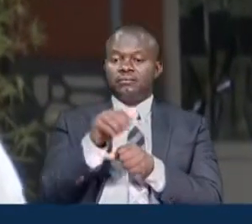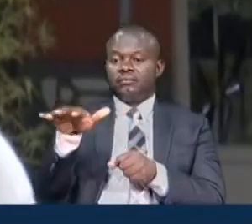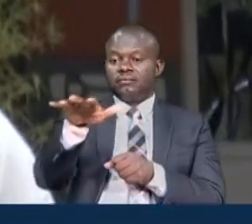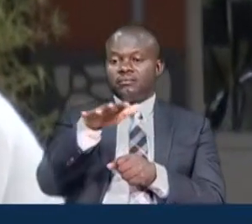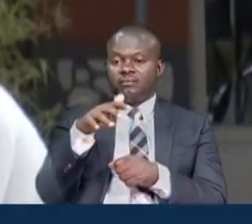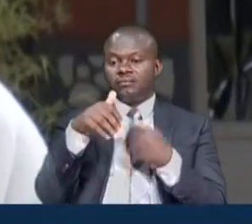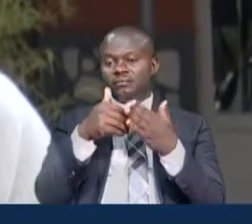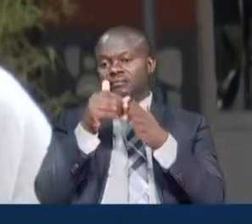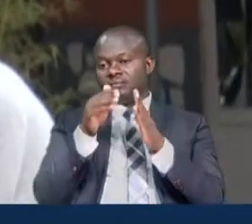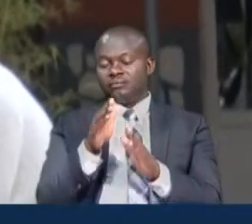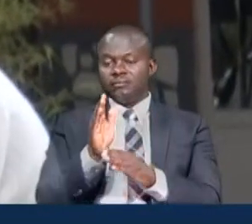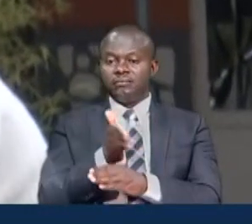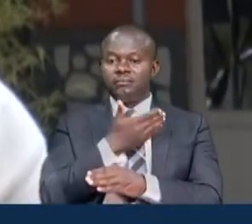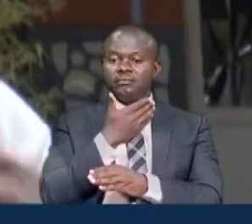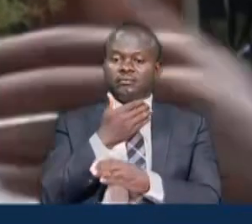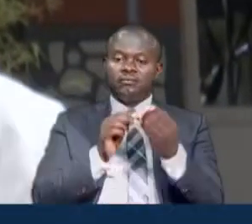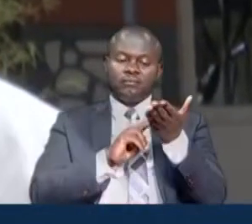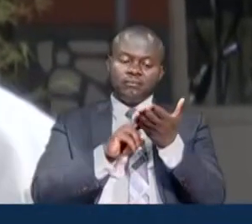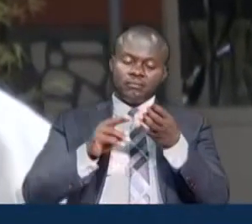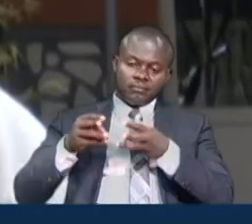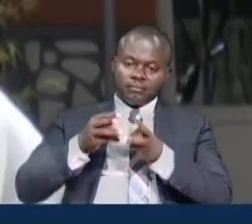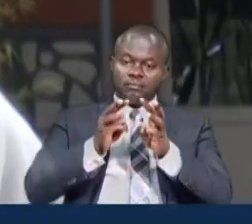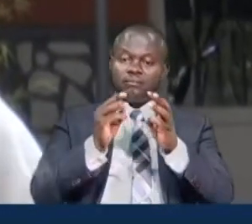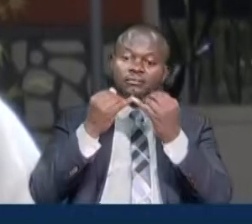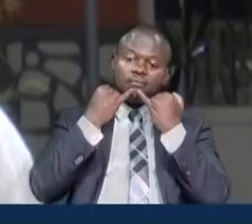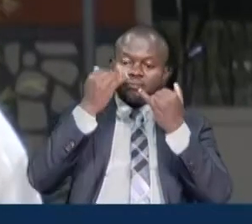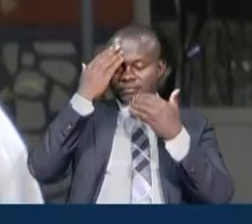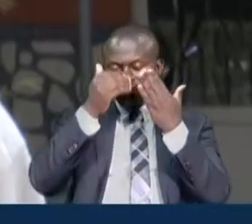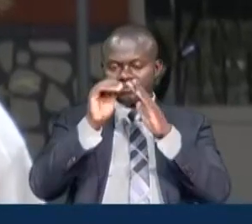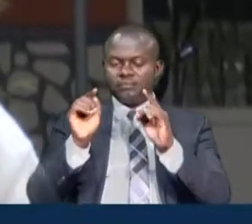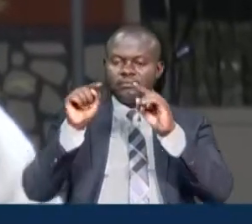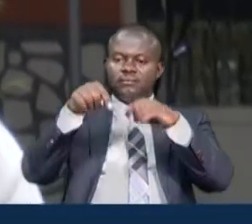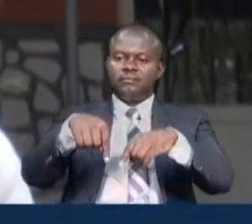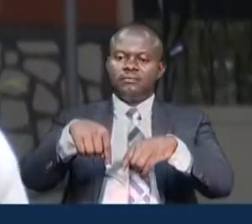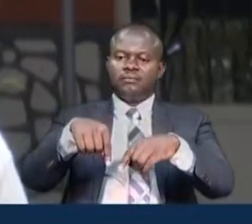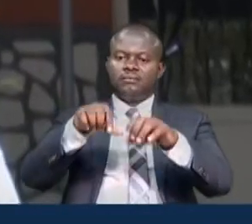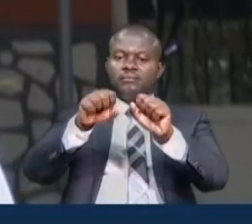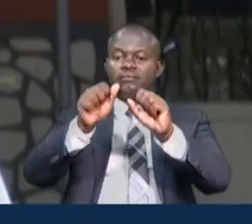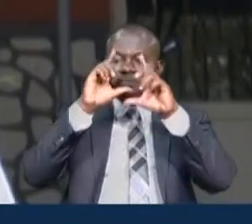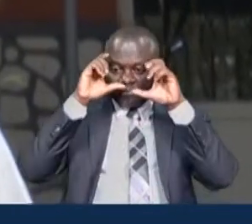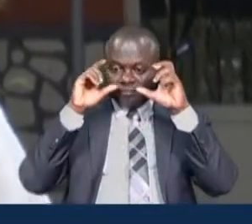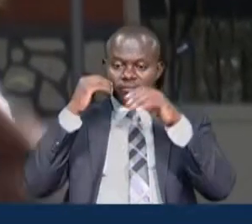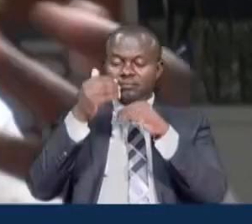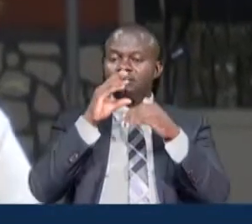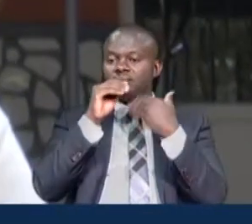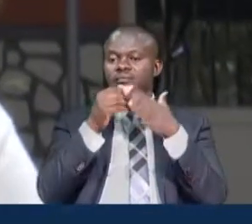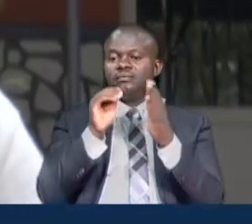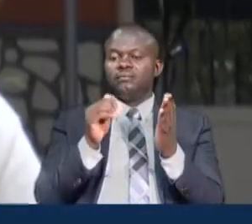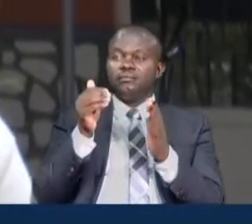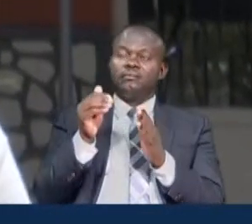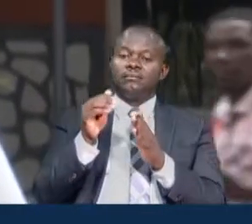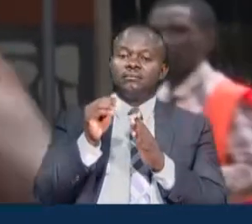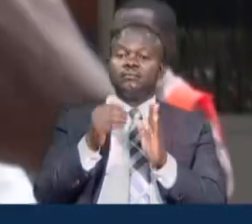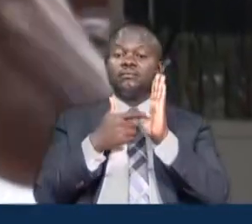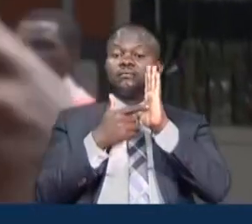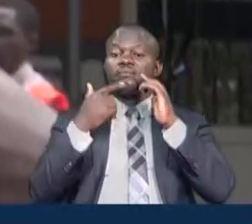hari umushaka gukuraho agakoresha uwo muntu amugutumyeho kugira ngo aze mufate ayo mafoto wenda uzi kuvuga ati genda umukange cyangwa